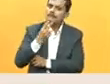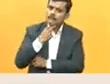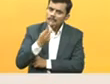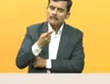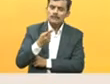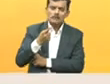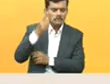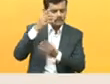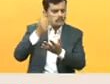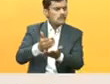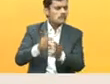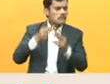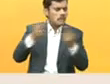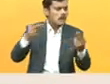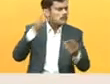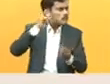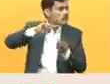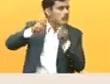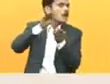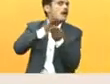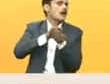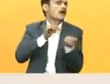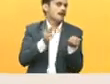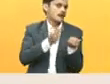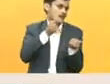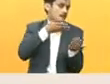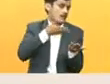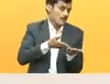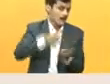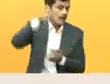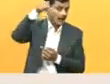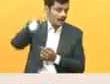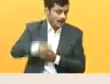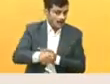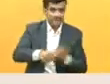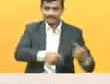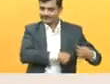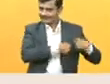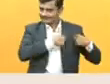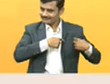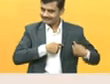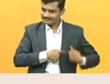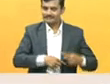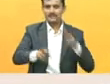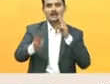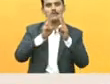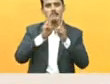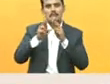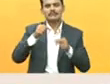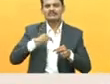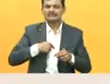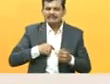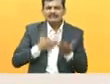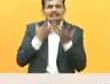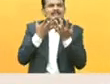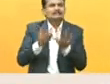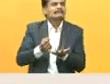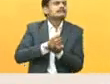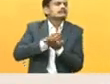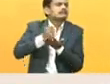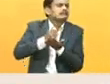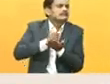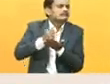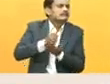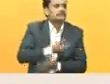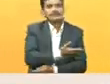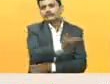हमारी बहुत बड़ी धरोहर है। आज मन की बात में मेरा प्रयास है कि